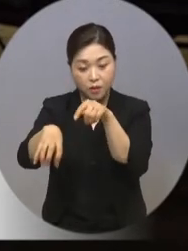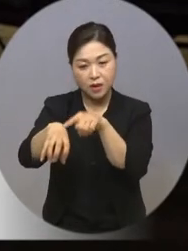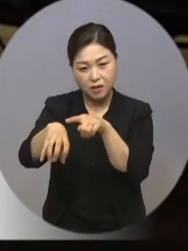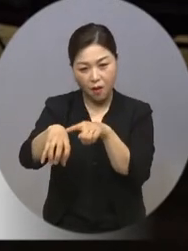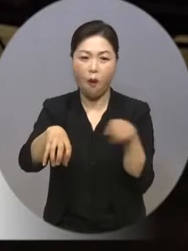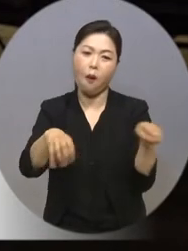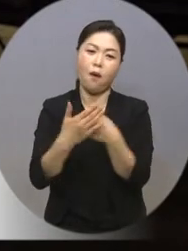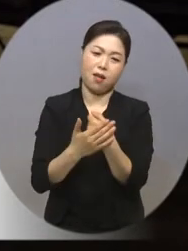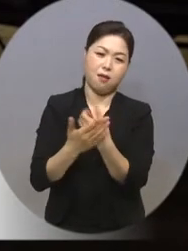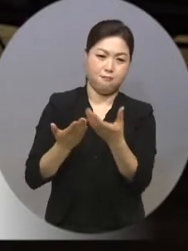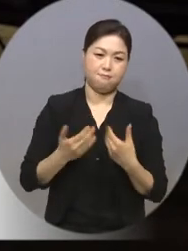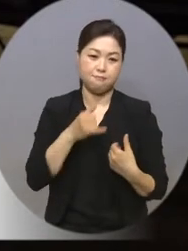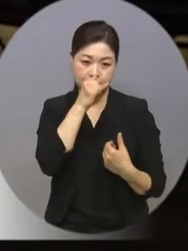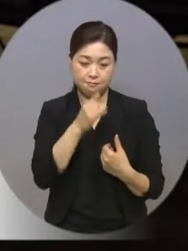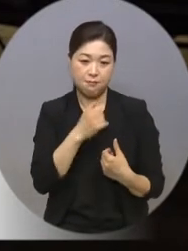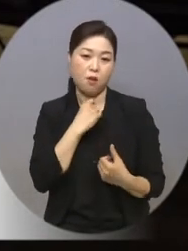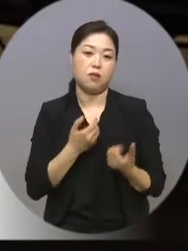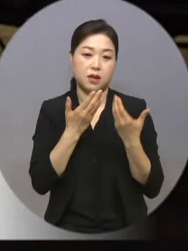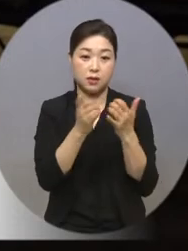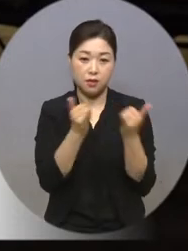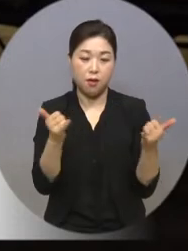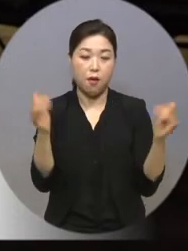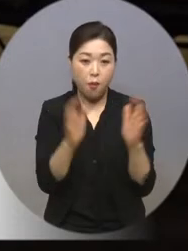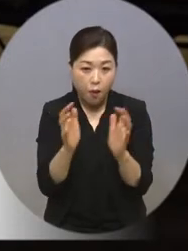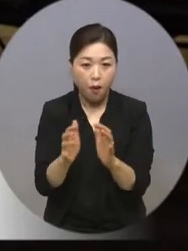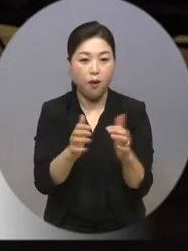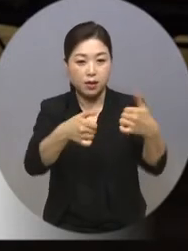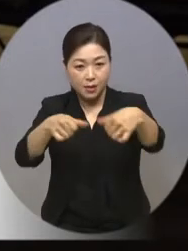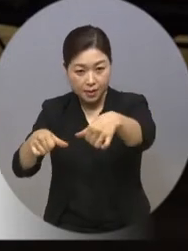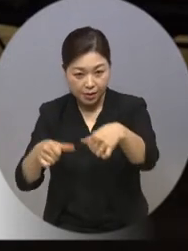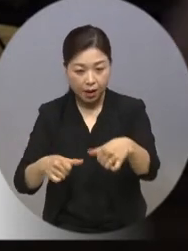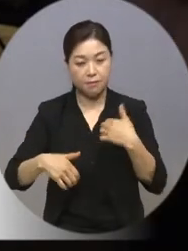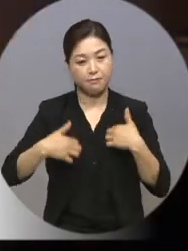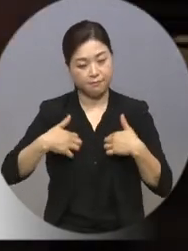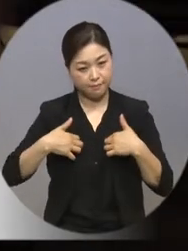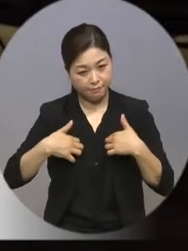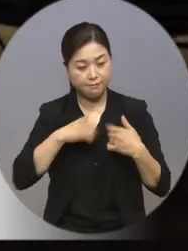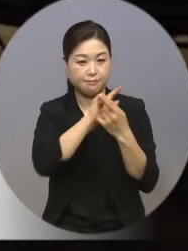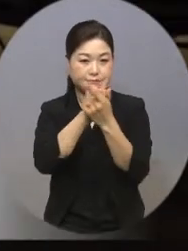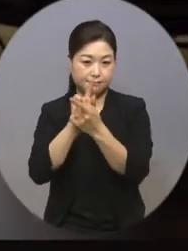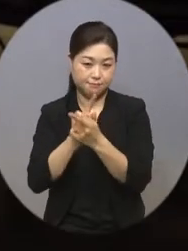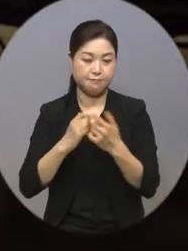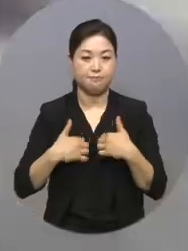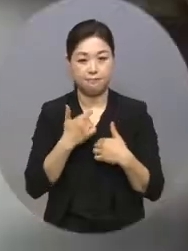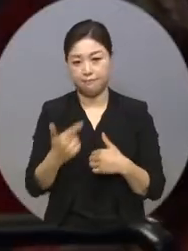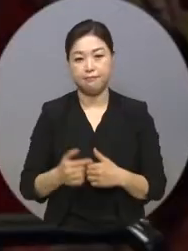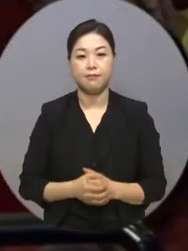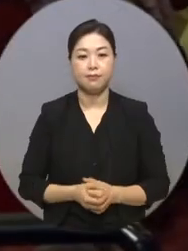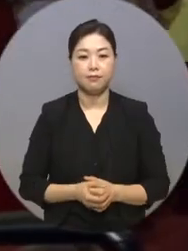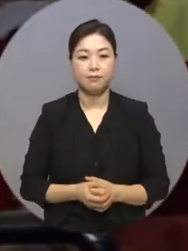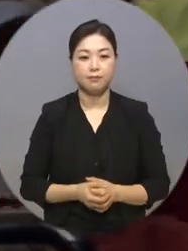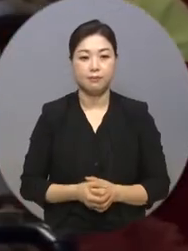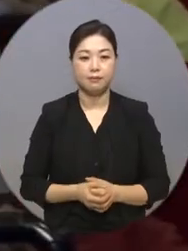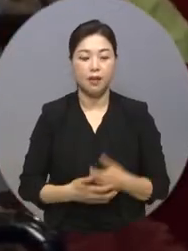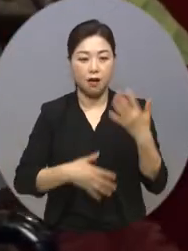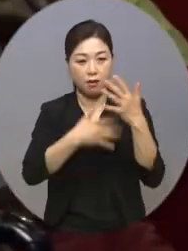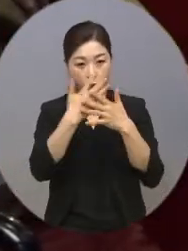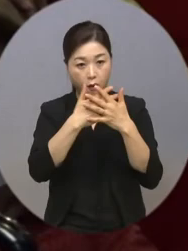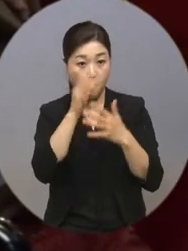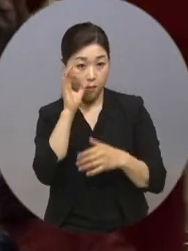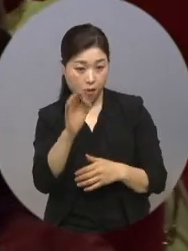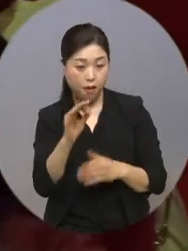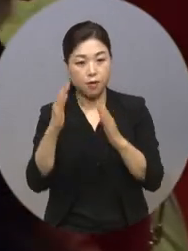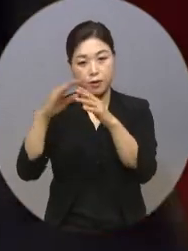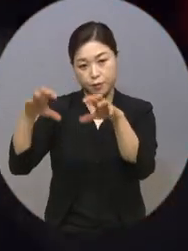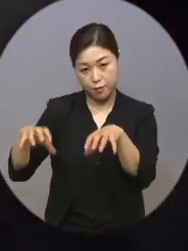주니까 봉사자들이 서로 모여서 인사도 하고 반갑게 맞이하셔서 대단히 기쁩니다. 영화 감상을 통해 이웃을